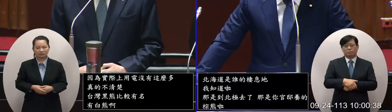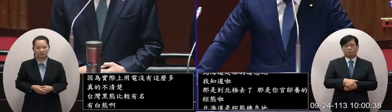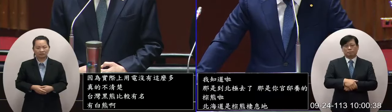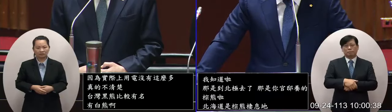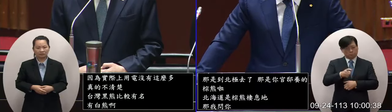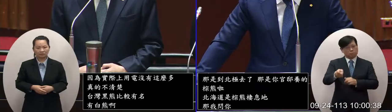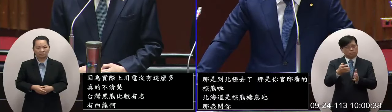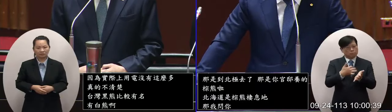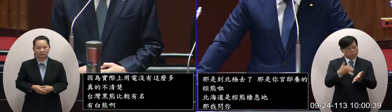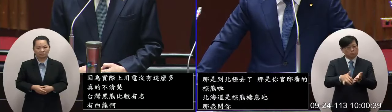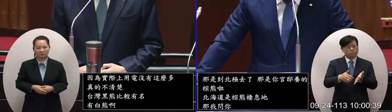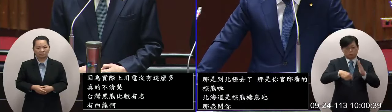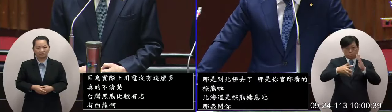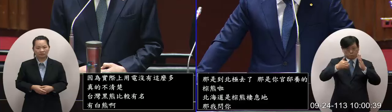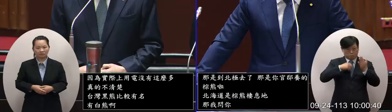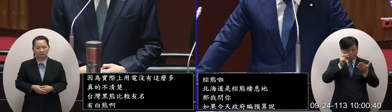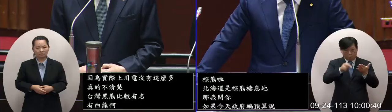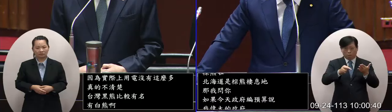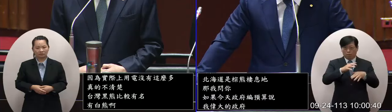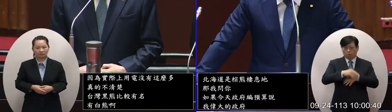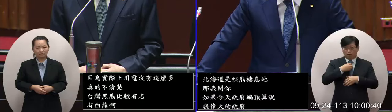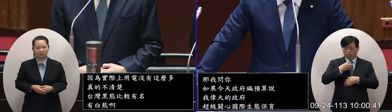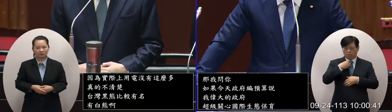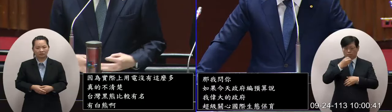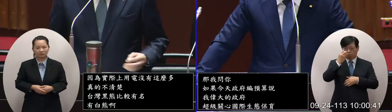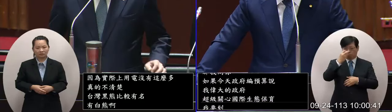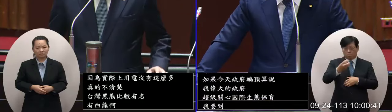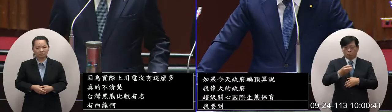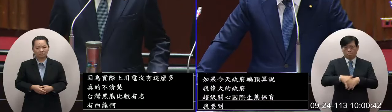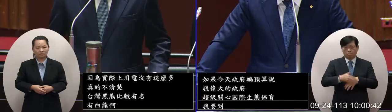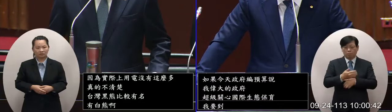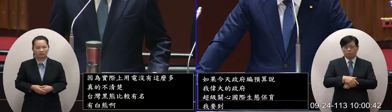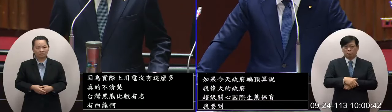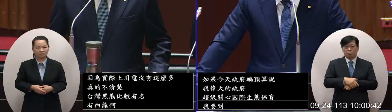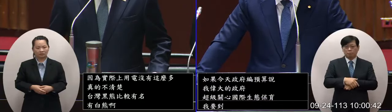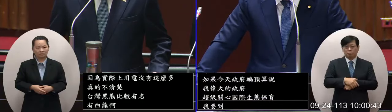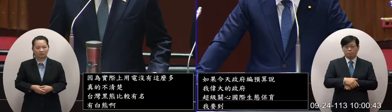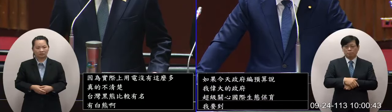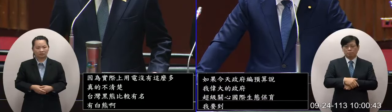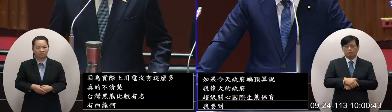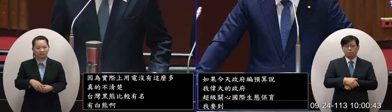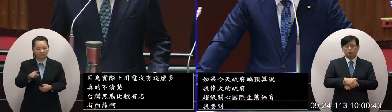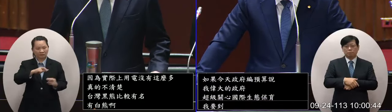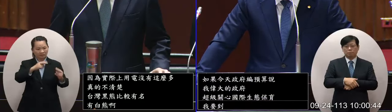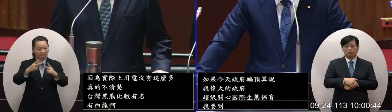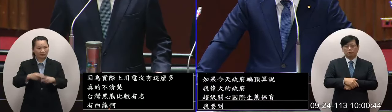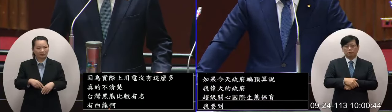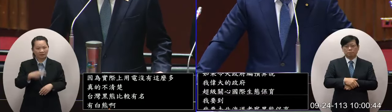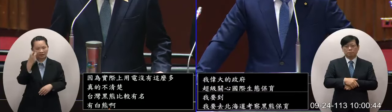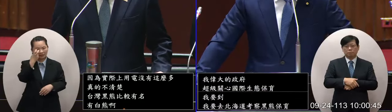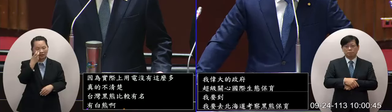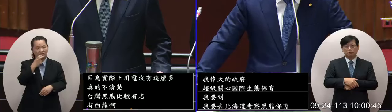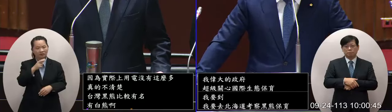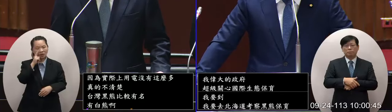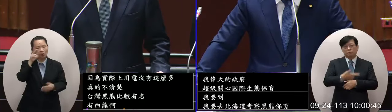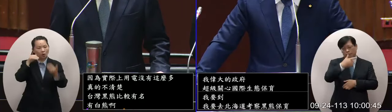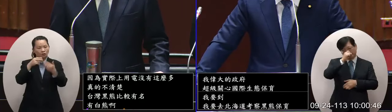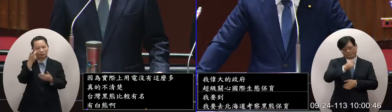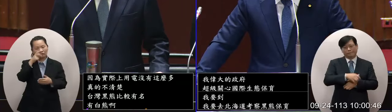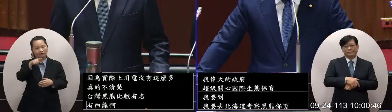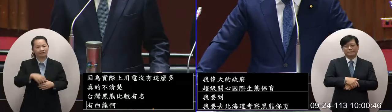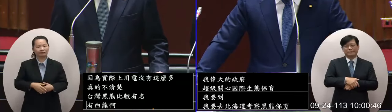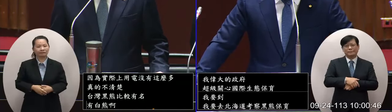这个预算如果院长看了，你会不会舌头掉下来啊？ 叫他更改去考察棕熊。 很好